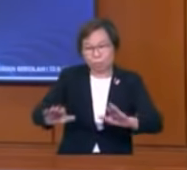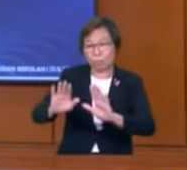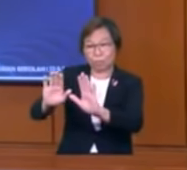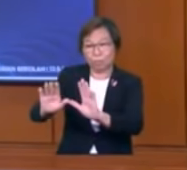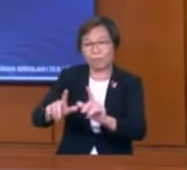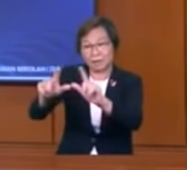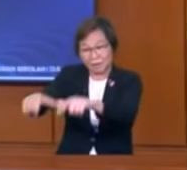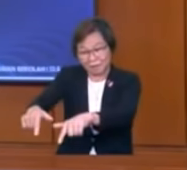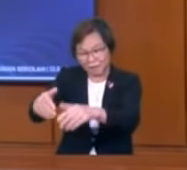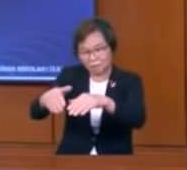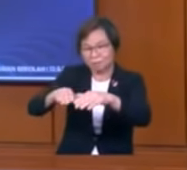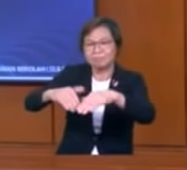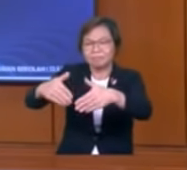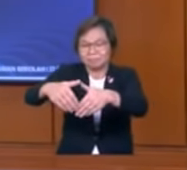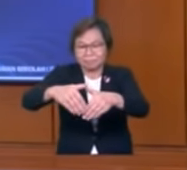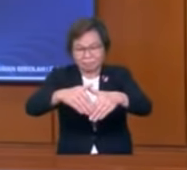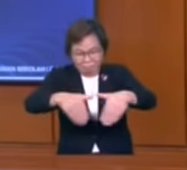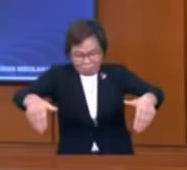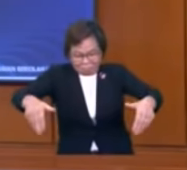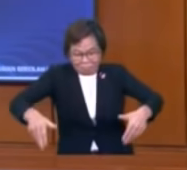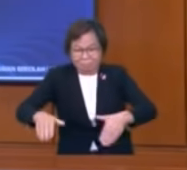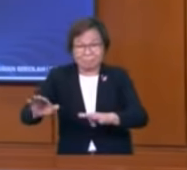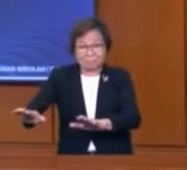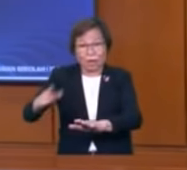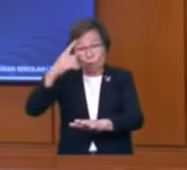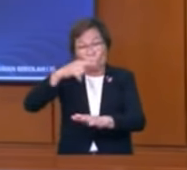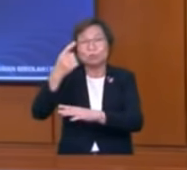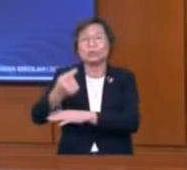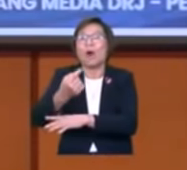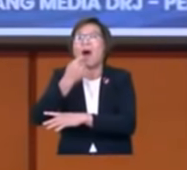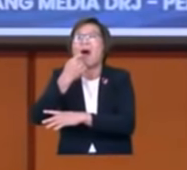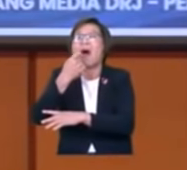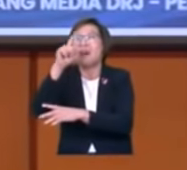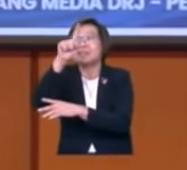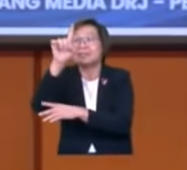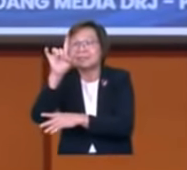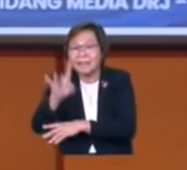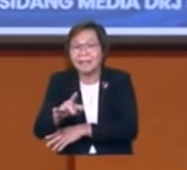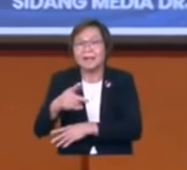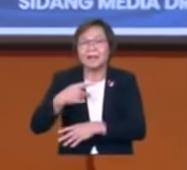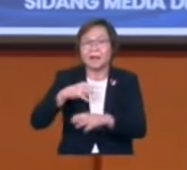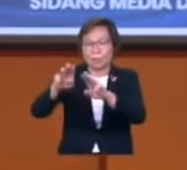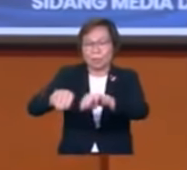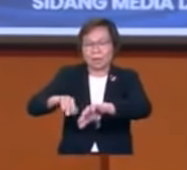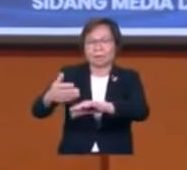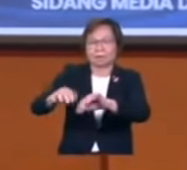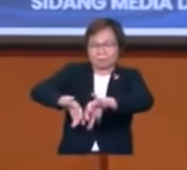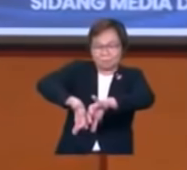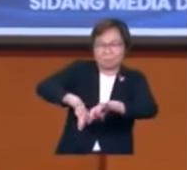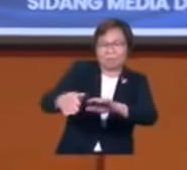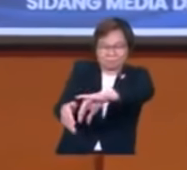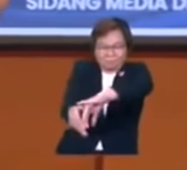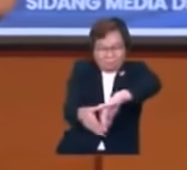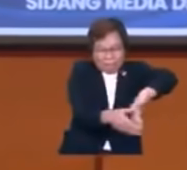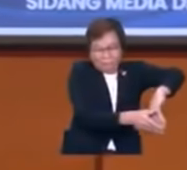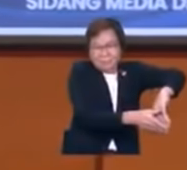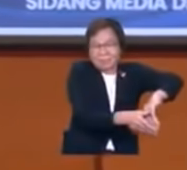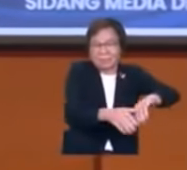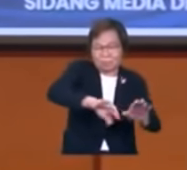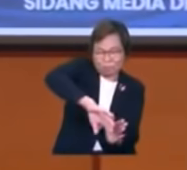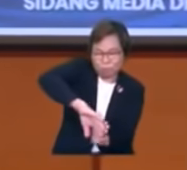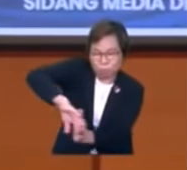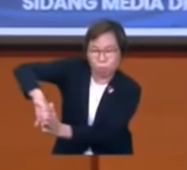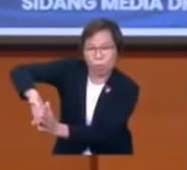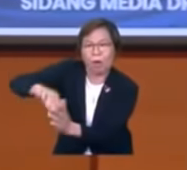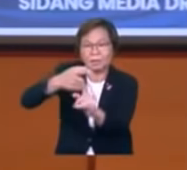ini akan mengalami melaksanakan tes tersebut uang pahanya kita dapat asing kamu Re ini lebih awal daripada kelompok